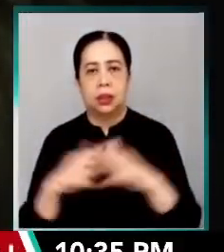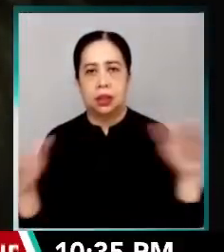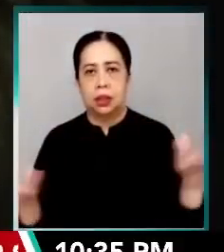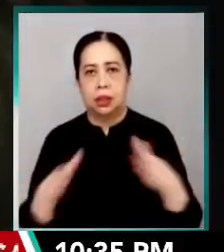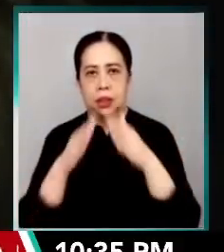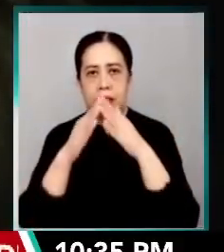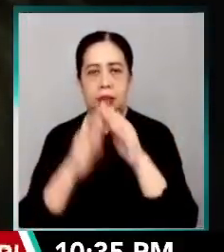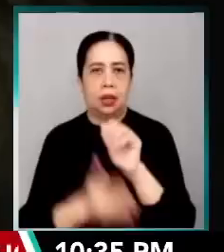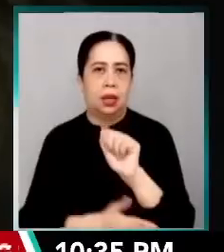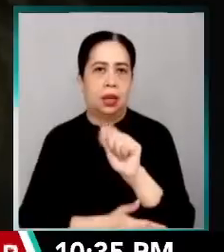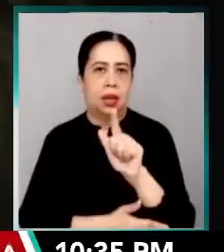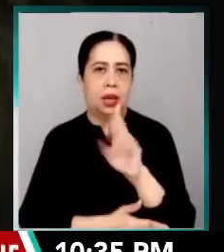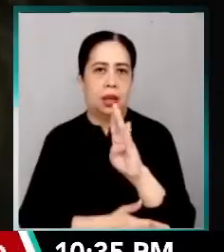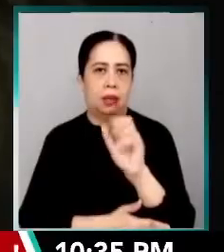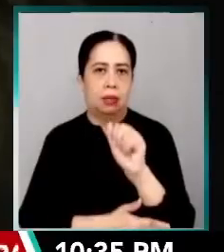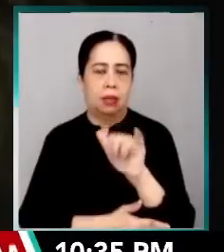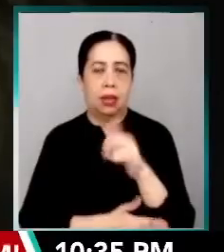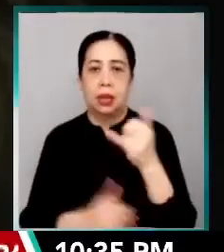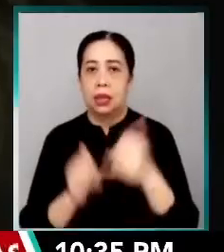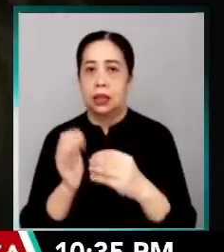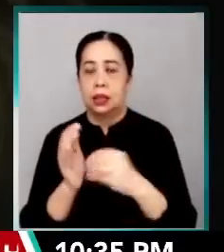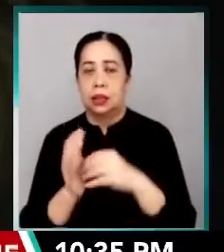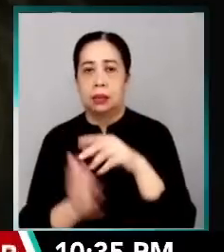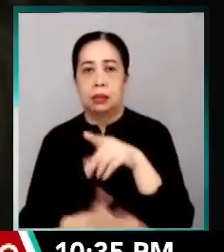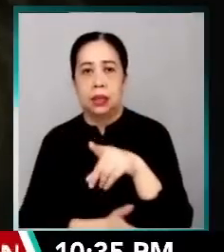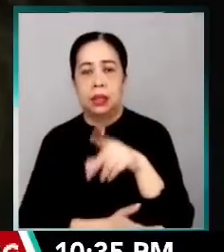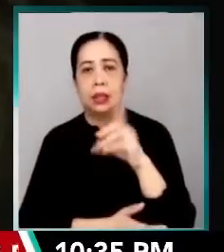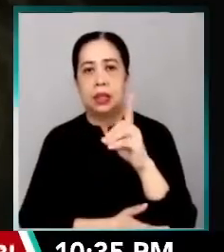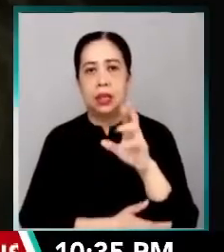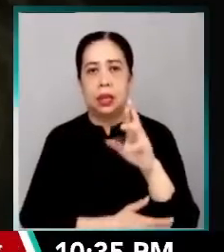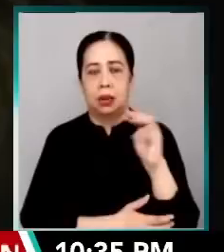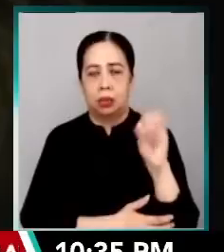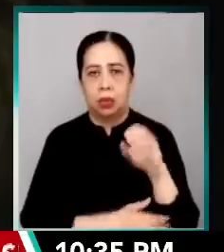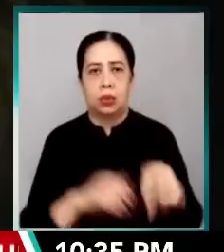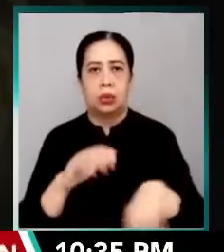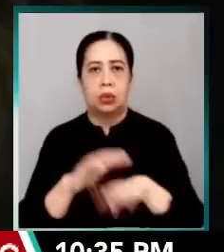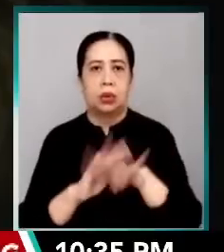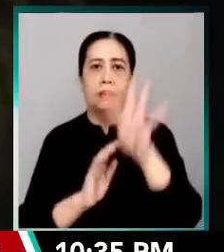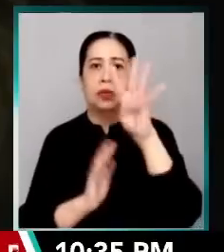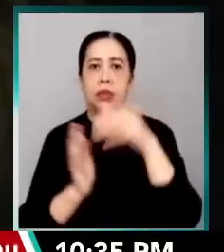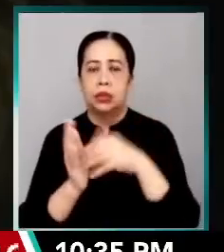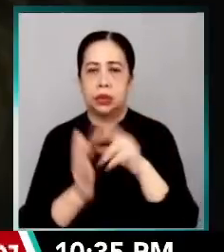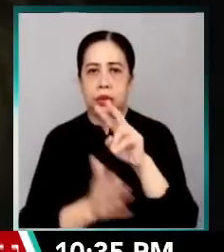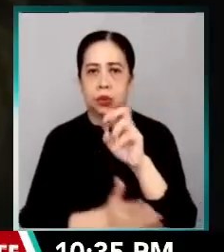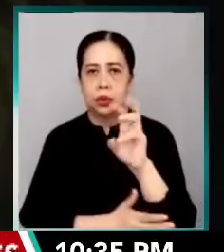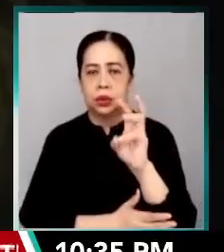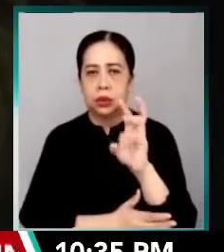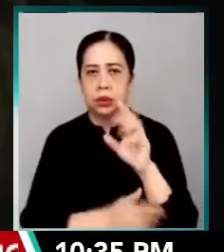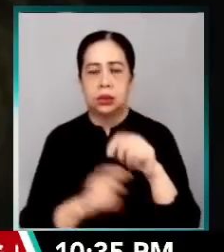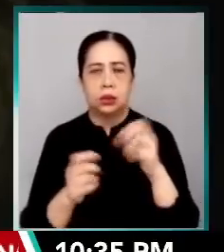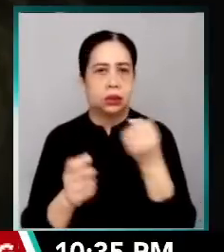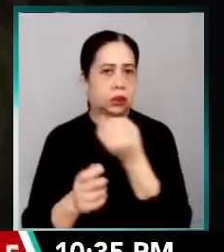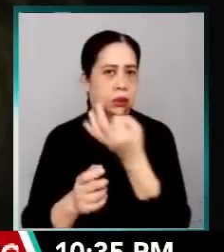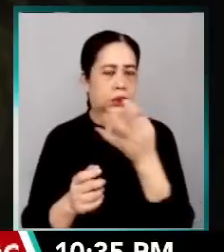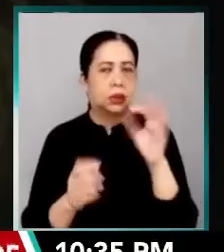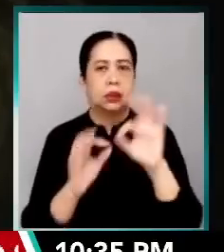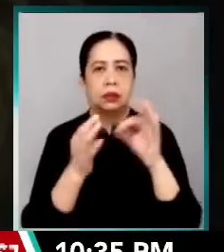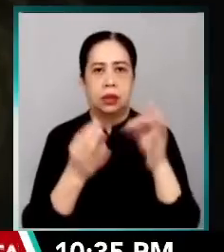sa pinakahuling tala ng PDRRMO Albay, pumalo na sa 4,268 ang bilang ng mga pamilyang